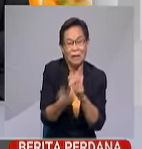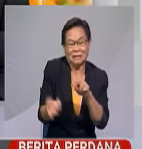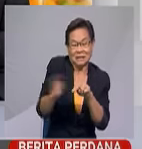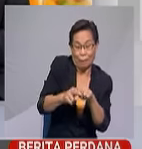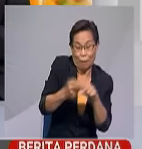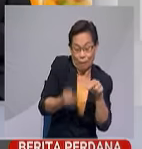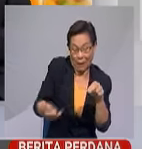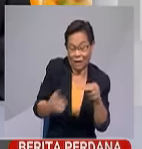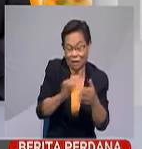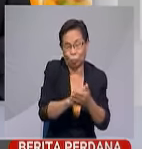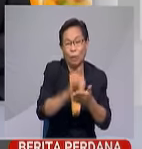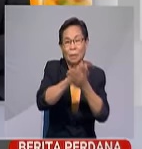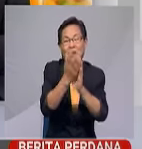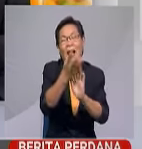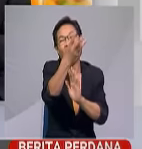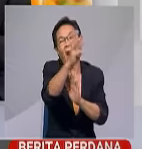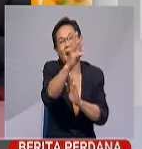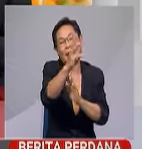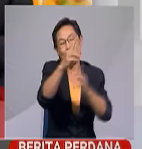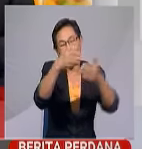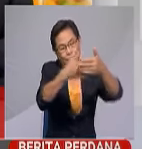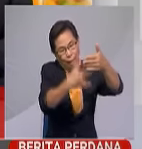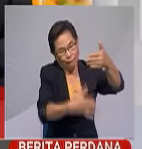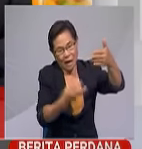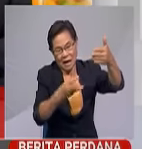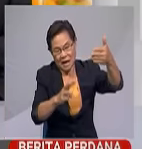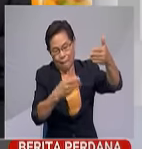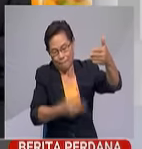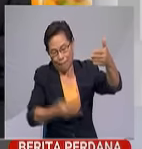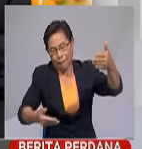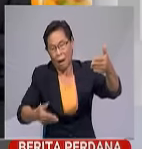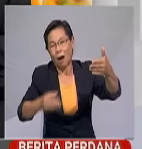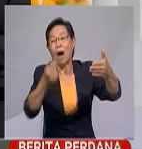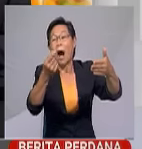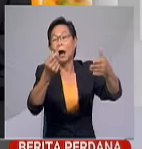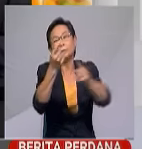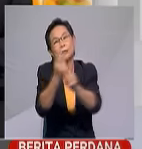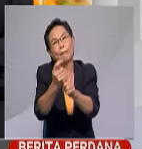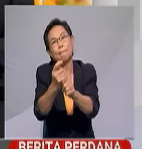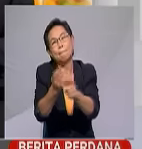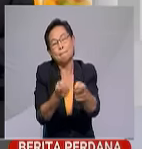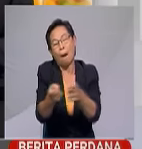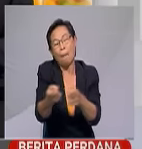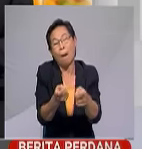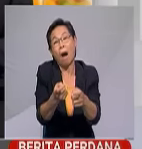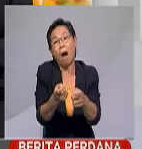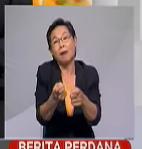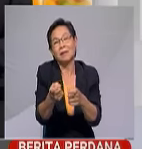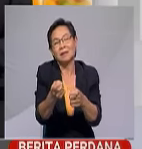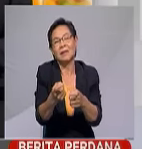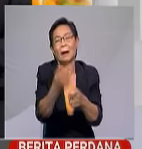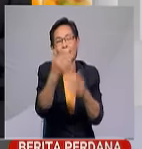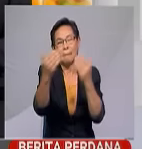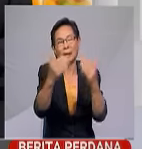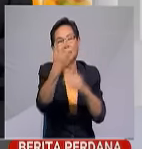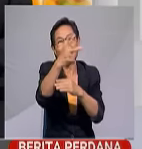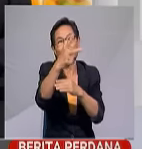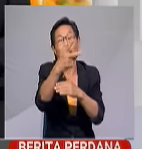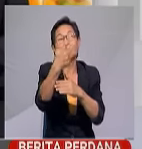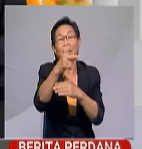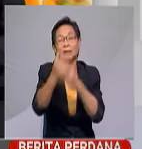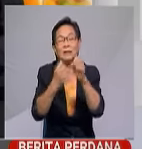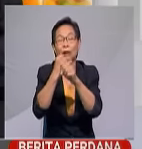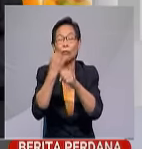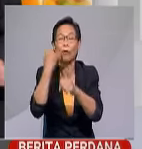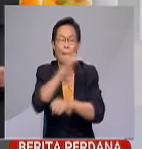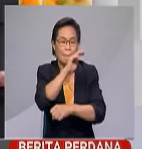akan menjadikan 16 jenis barangan sebagai barangan harga terkawal berbanding 13 jenis tahun lalu.